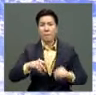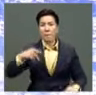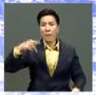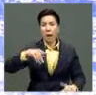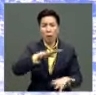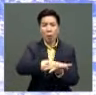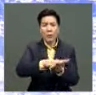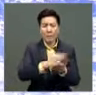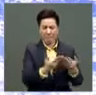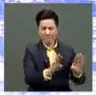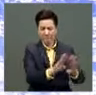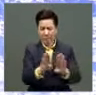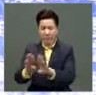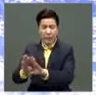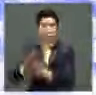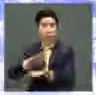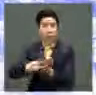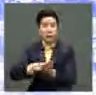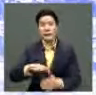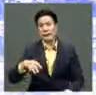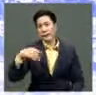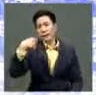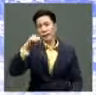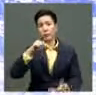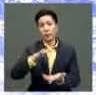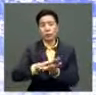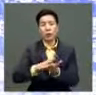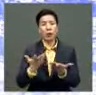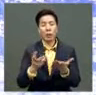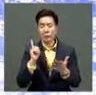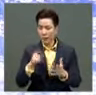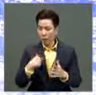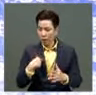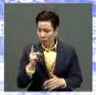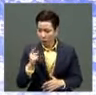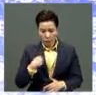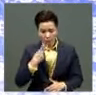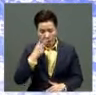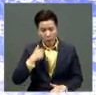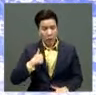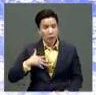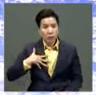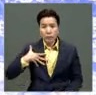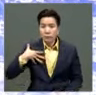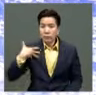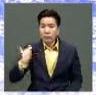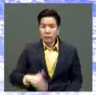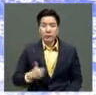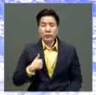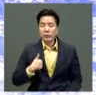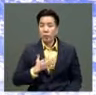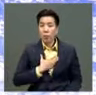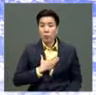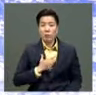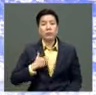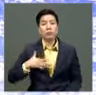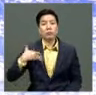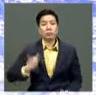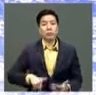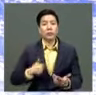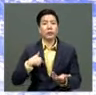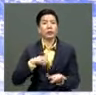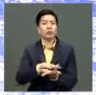งเรียนไปมากกว่า10กว่าโรงเรียนเป็นข้อที่พวกเราก็ไม่สบายใจผมเองก็ไม่สบายใจต้องขออภัยเป็นอย่